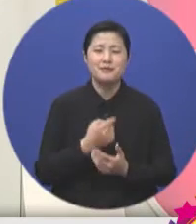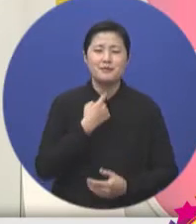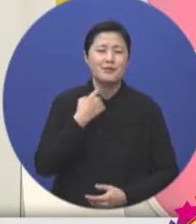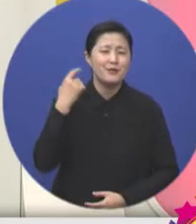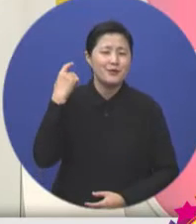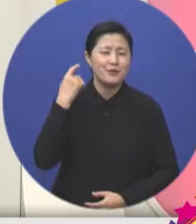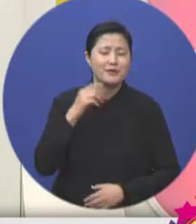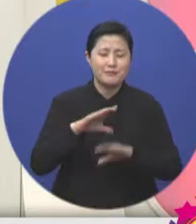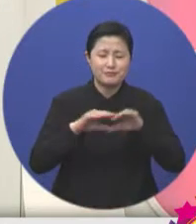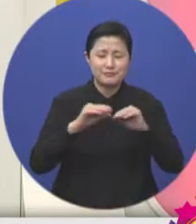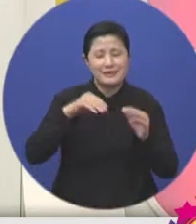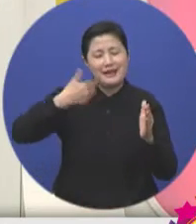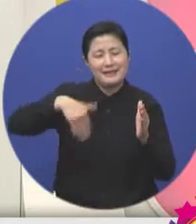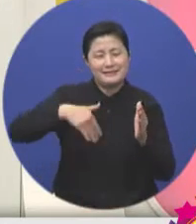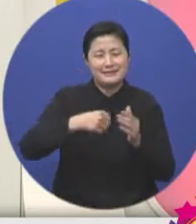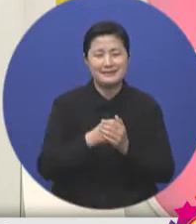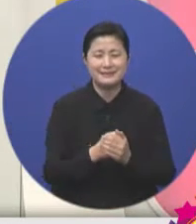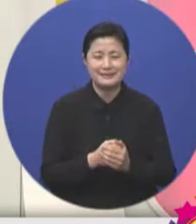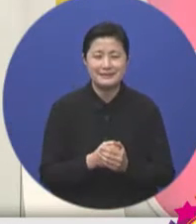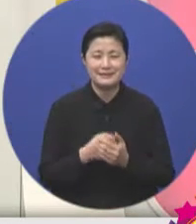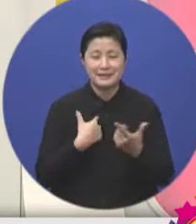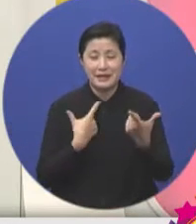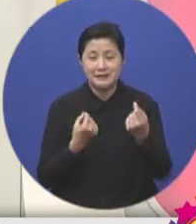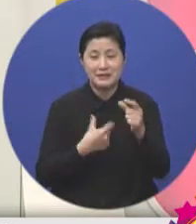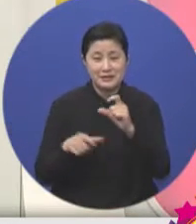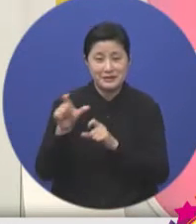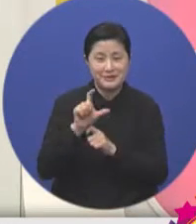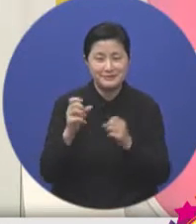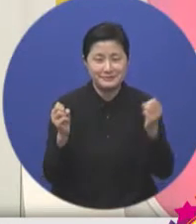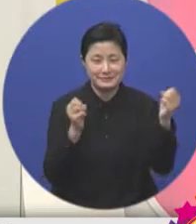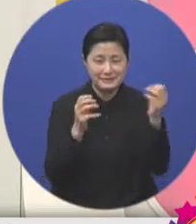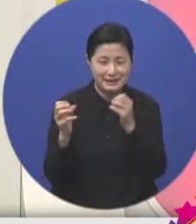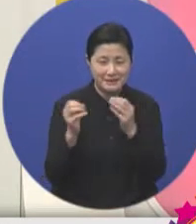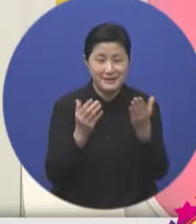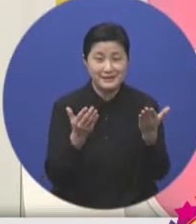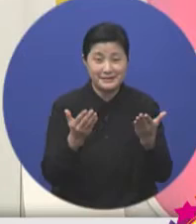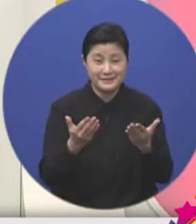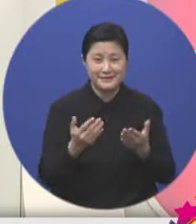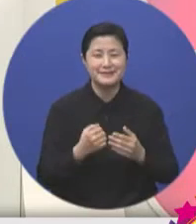목이 아직 안 풀렸나 보죠? 아, 그래요? 그럼 저희랑 대화를 좀 나누시죠.